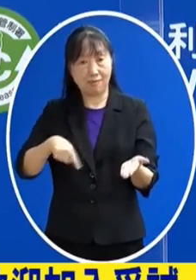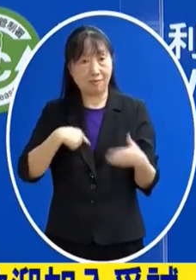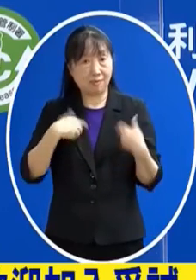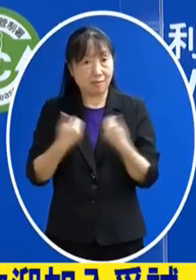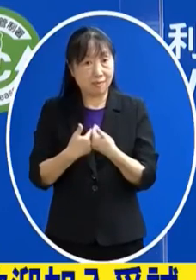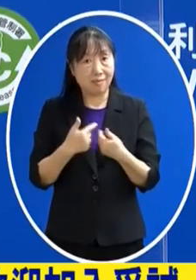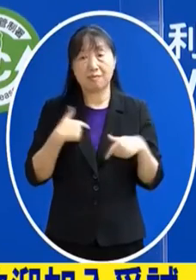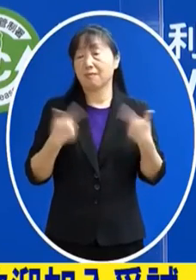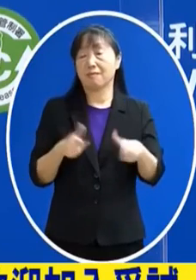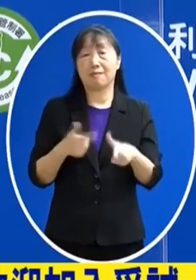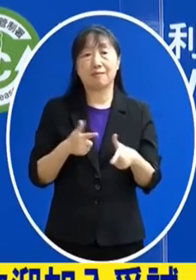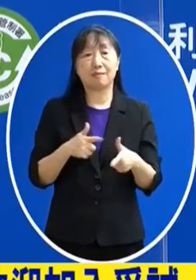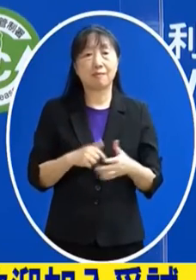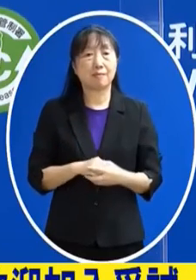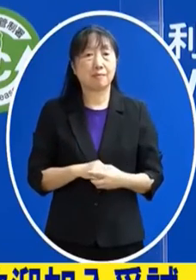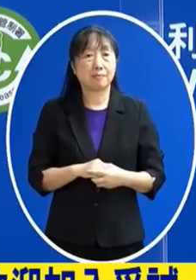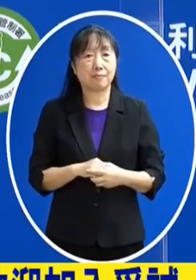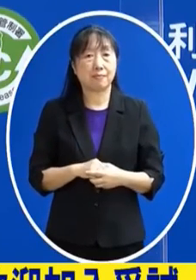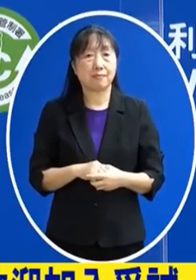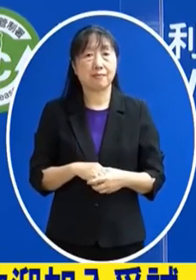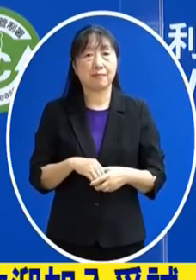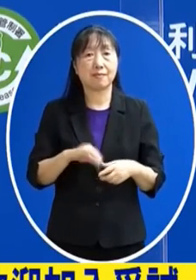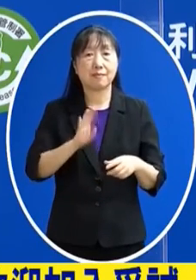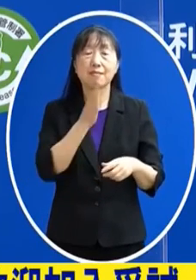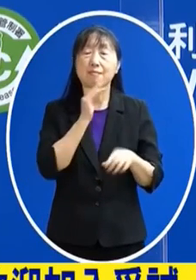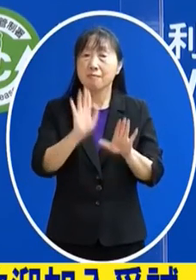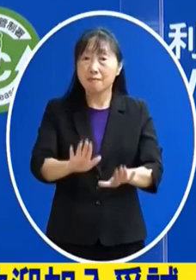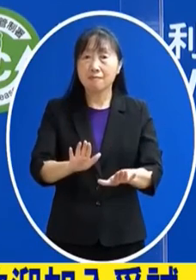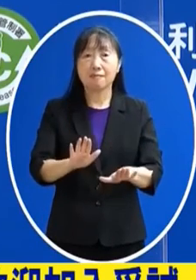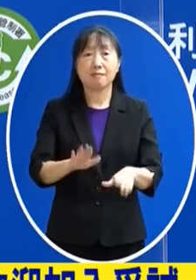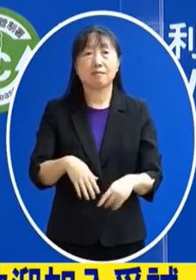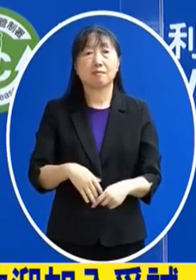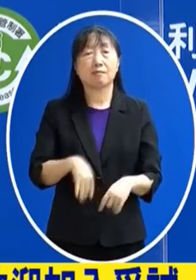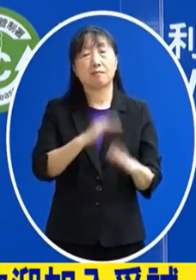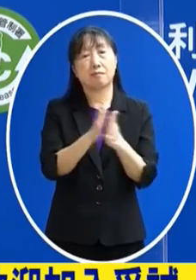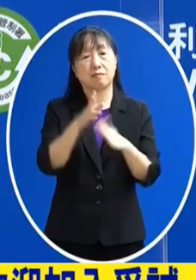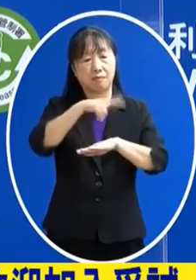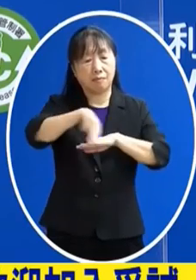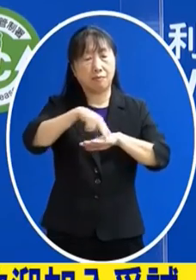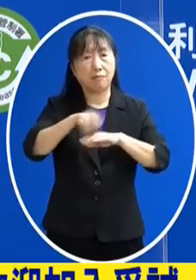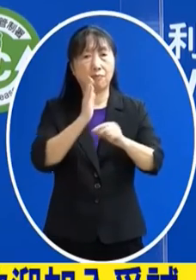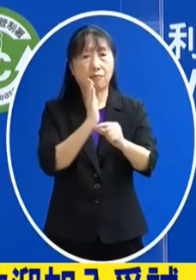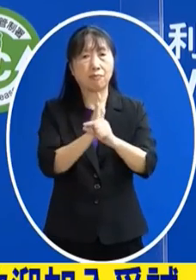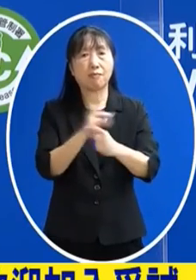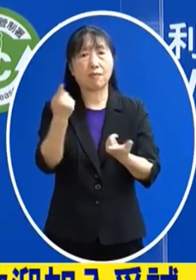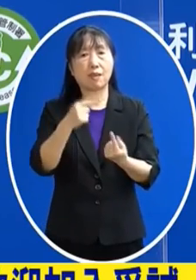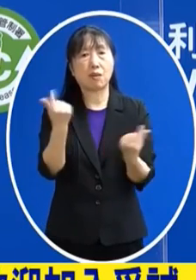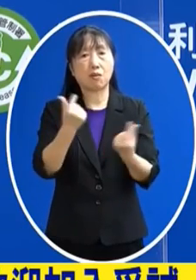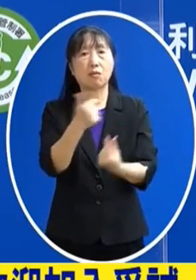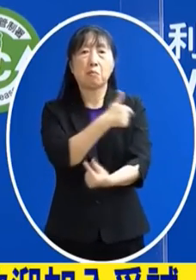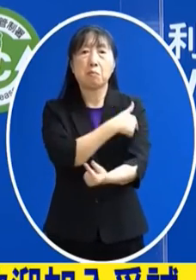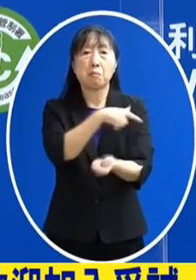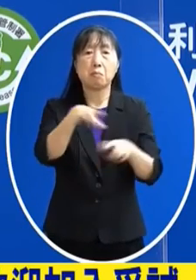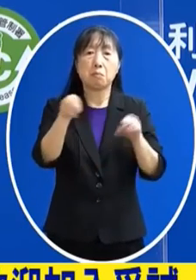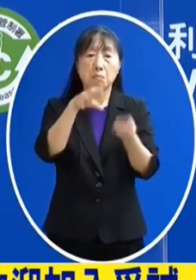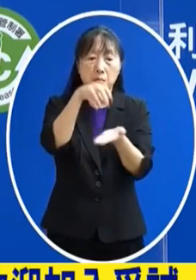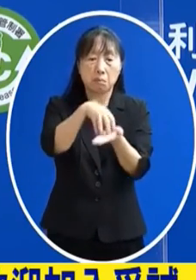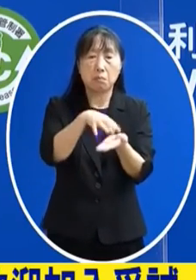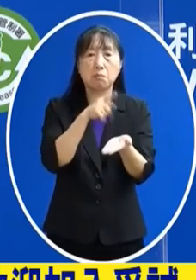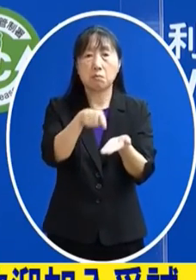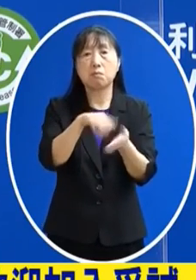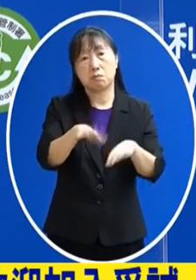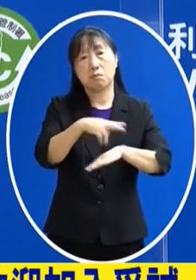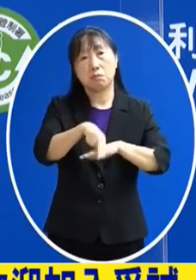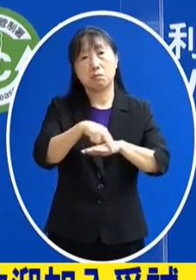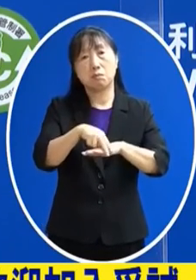可，也不会有这样的事情了哈。只是在目前这个阶段，大家都在规划疫苗护照，但是在目前大概